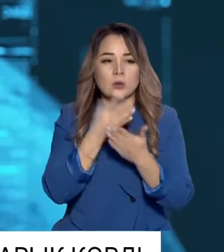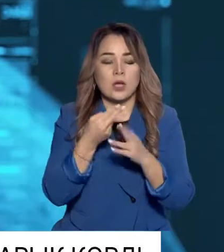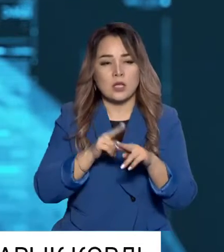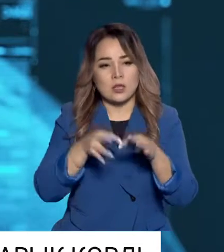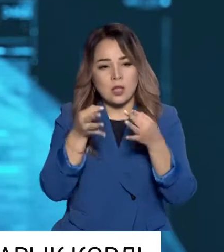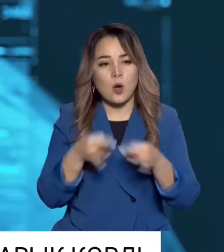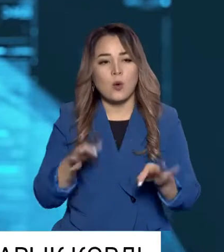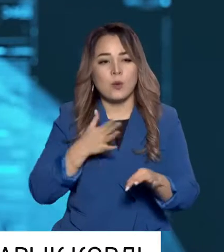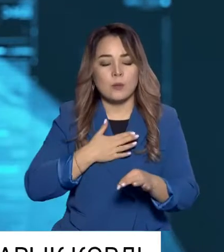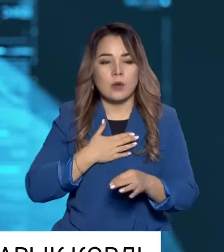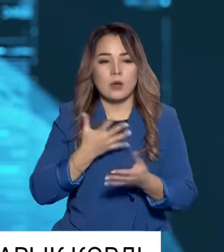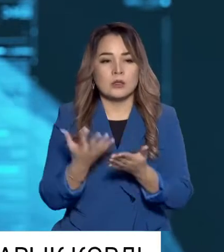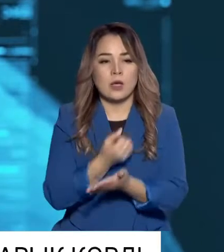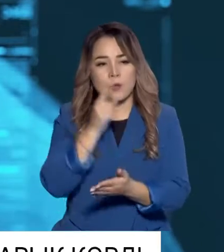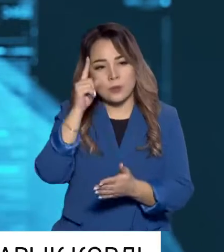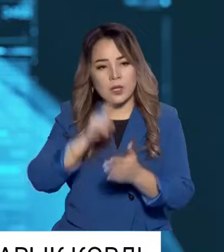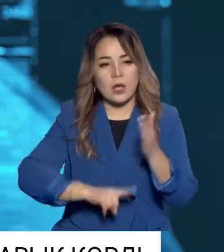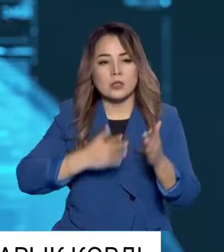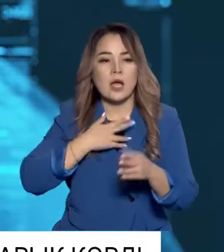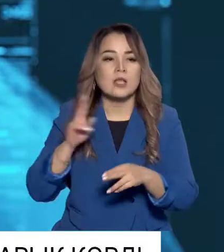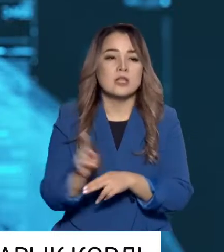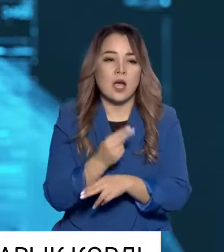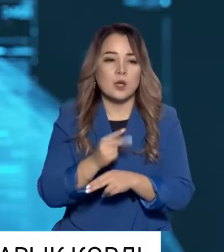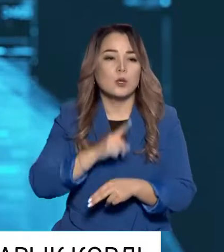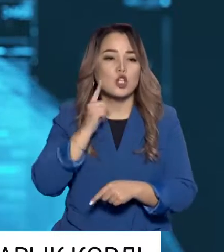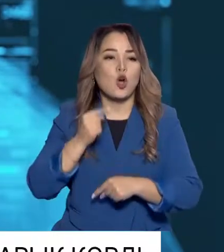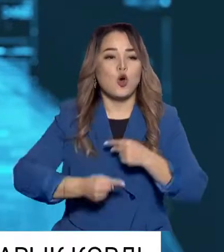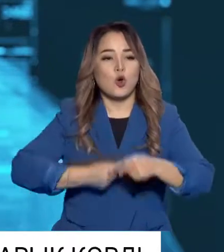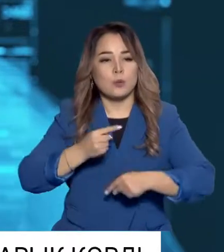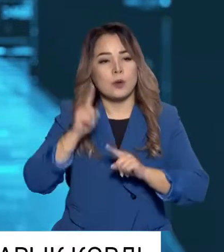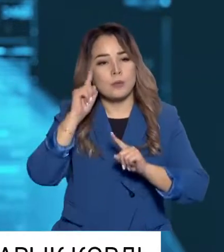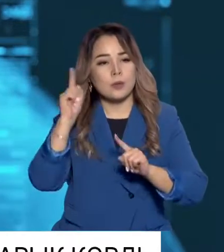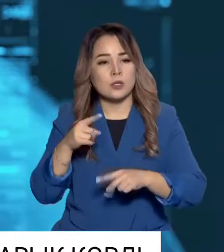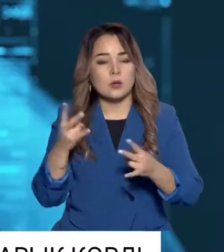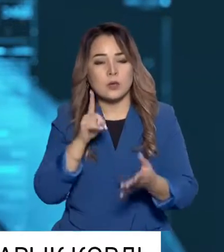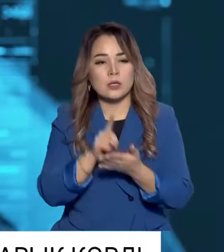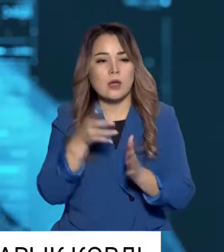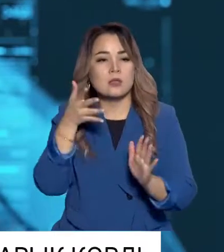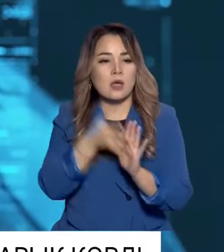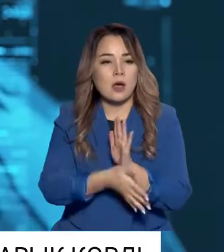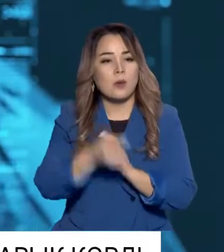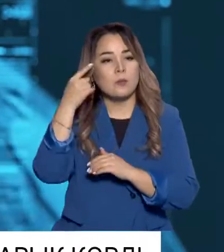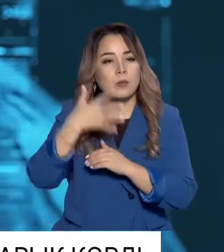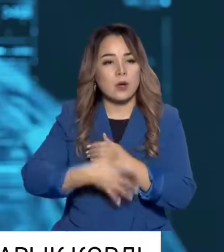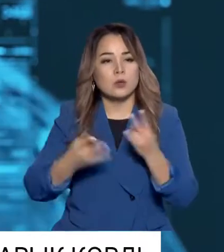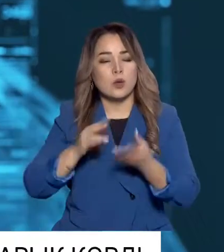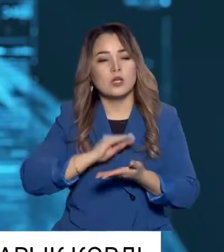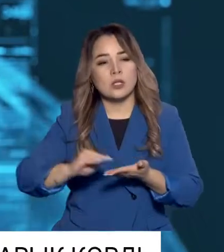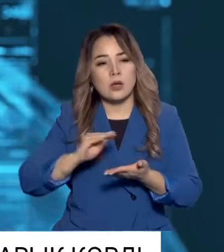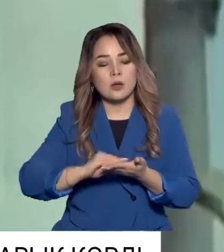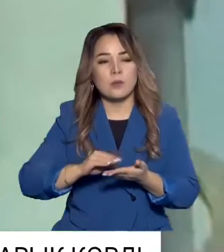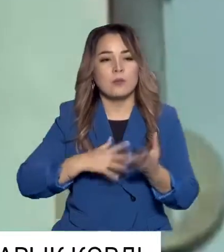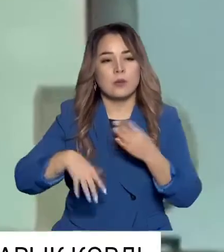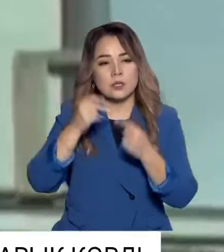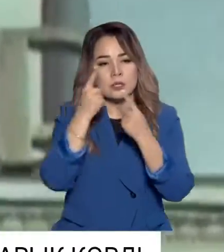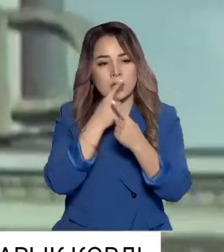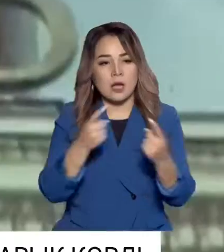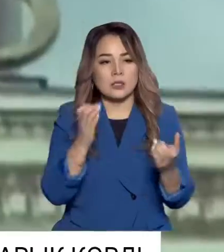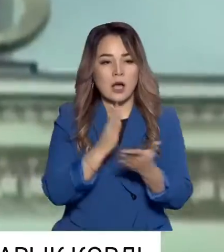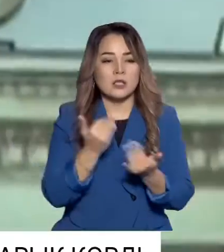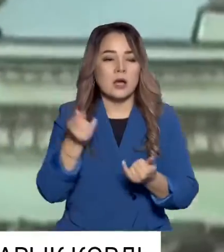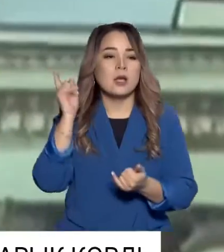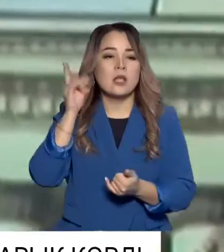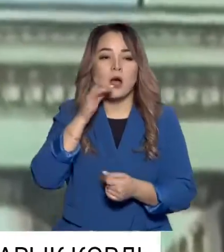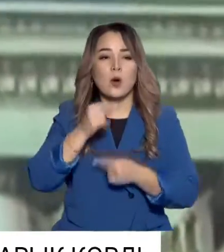Мен мұның бәрін біз сенген, тәрбиелеген бүгінгі жас ұрпақ білсін, санасына сіңірсін деп әдей жазып отырмын. Кеңес